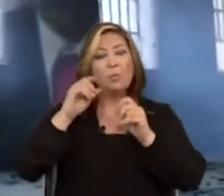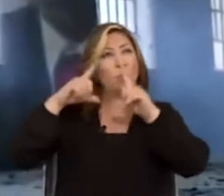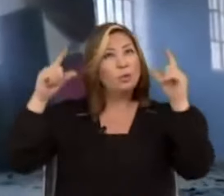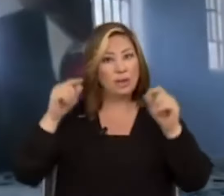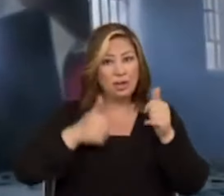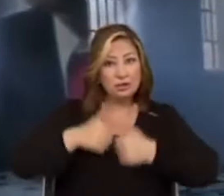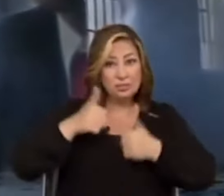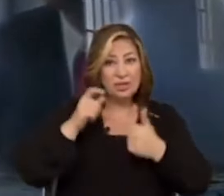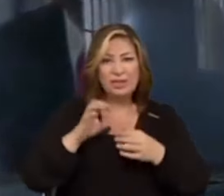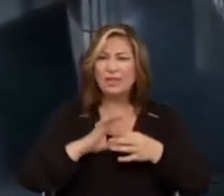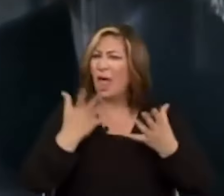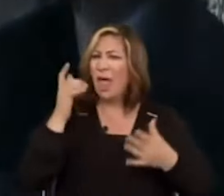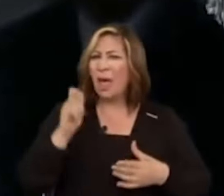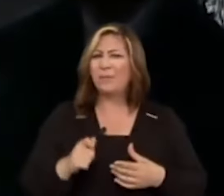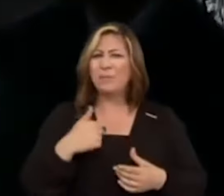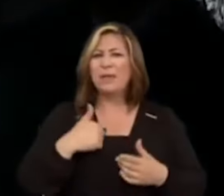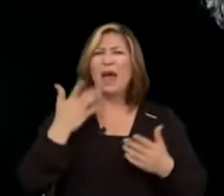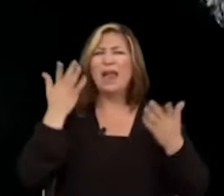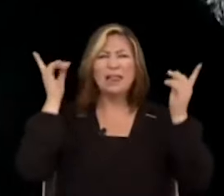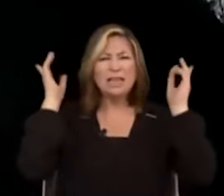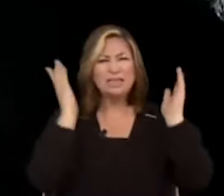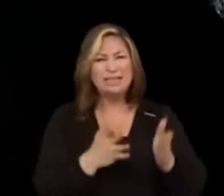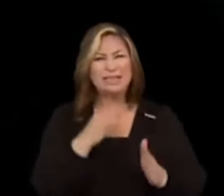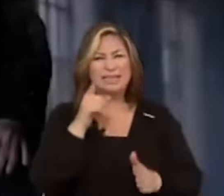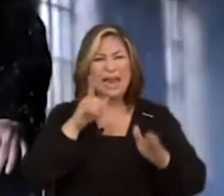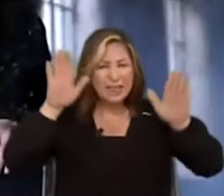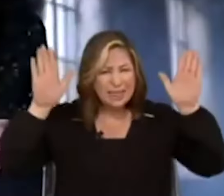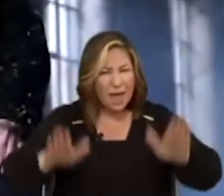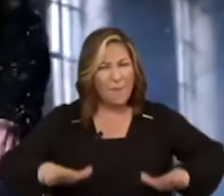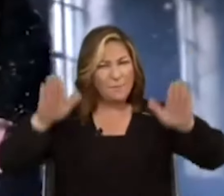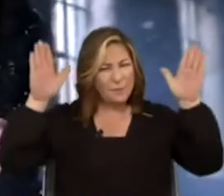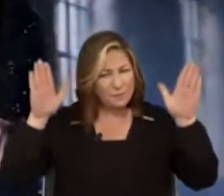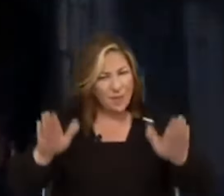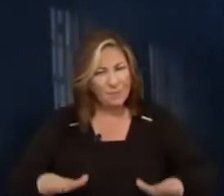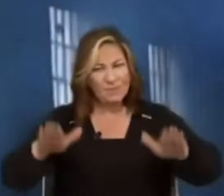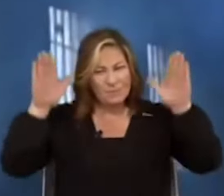bilemedik. Ne yaptın deme lan Allah'sın. Sana